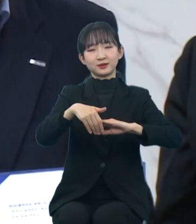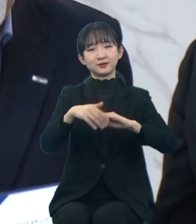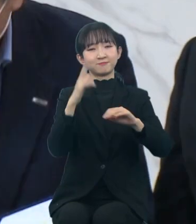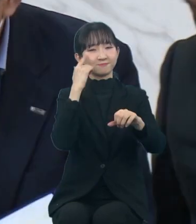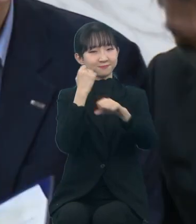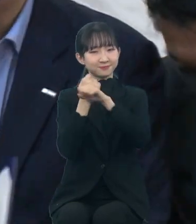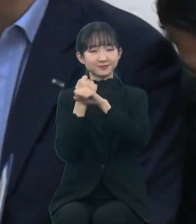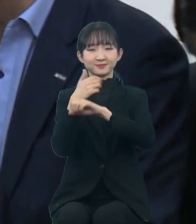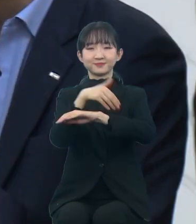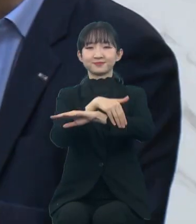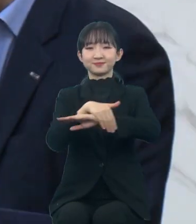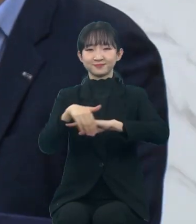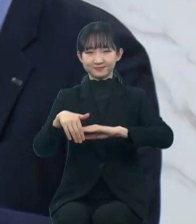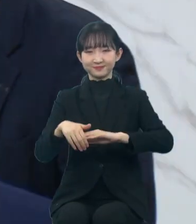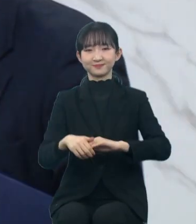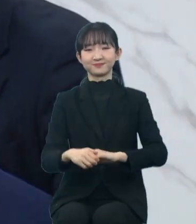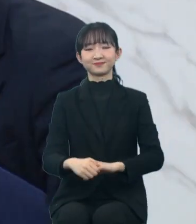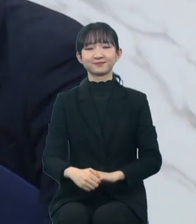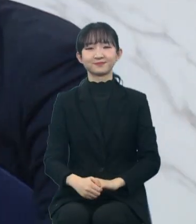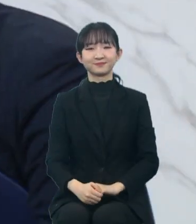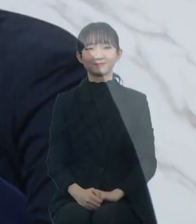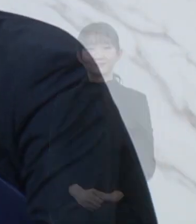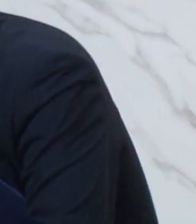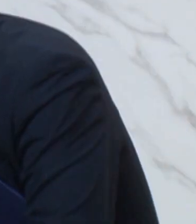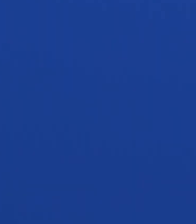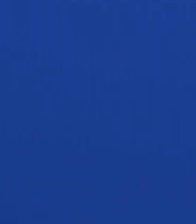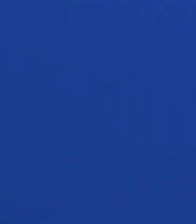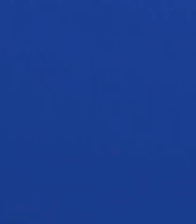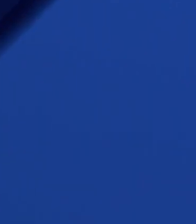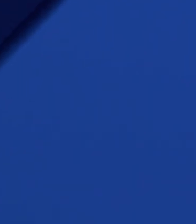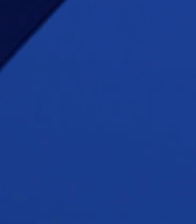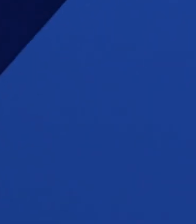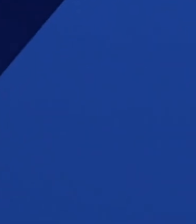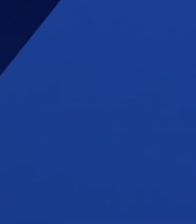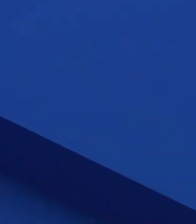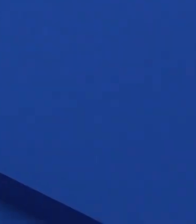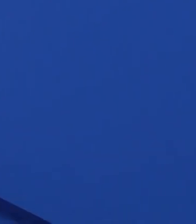밝혔습니다. NIB 뉴스 이하영입니다.